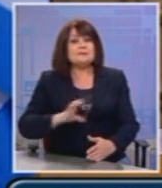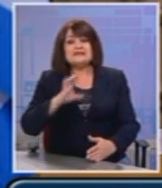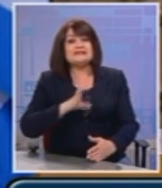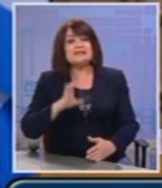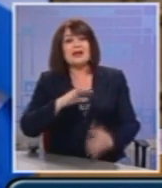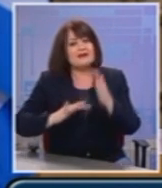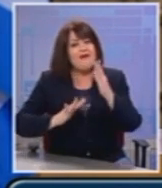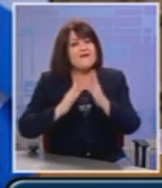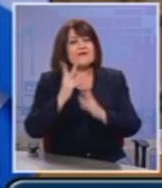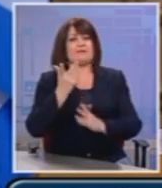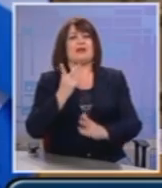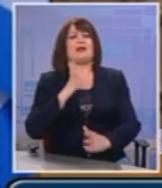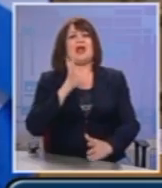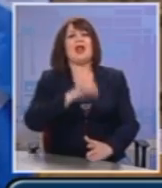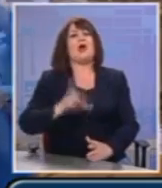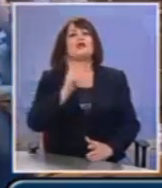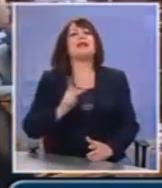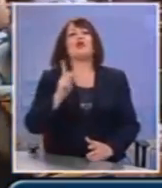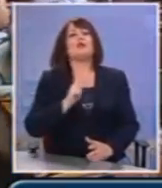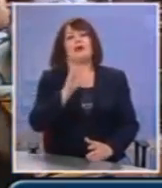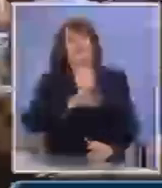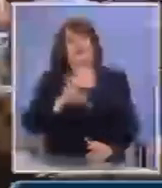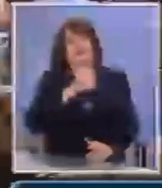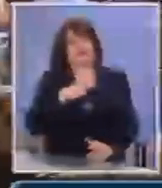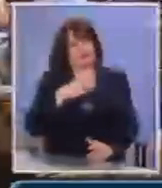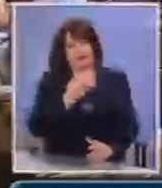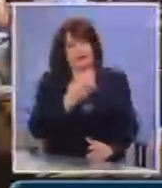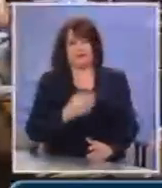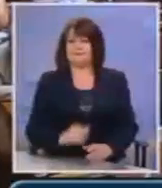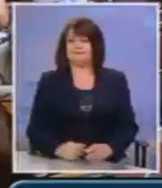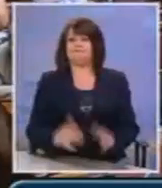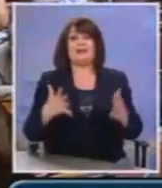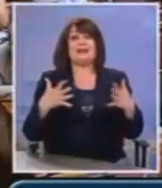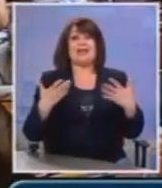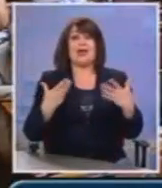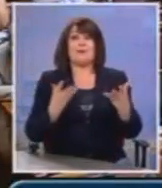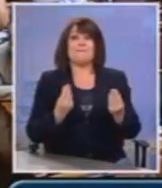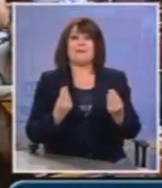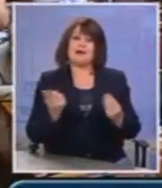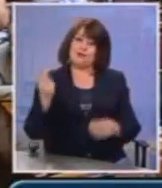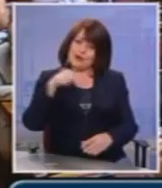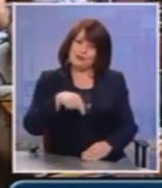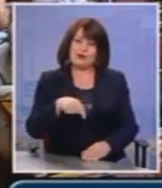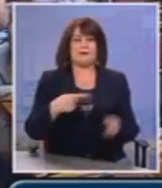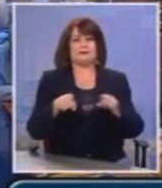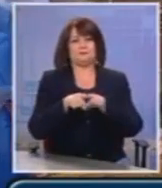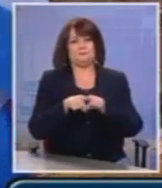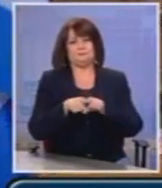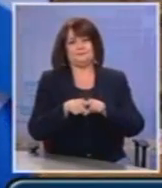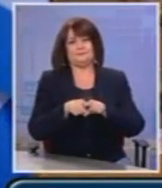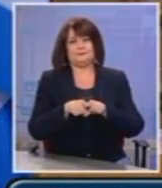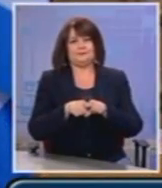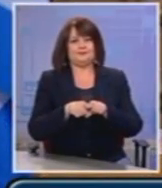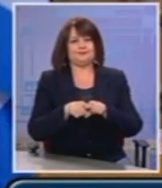ευημερίας των λαών και των κοινωνιών στην ευρώπη χαίρομαι πάρα πολύ που βρίσκεσαι εδώ μαζί μας